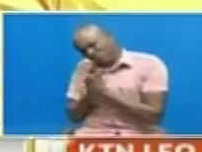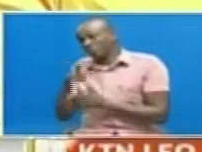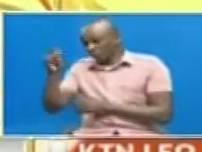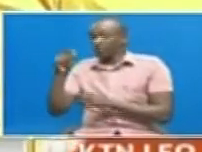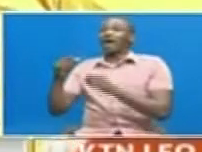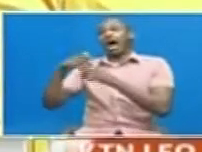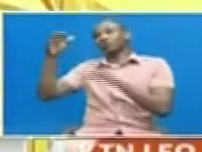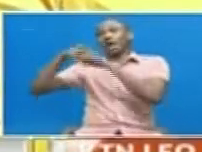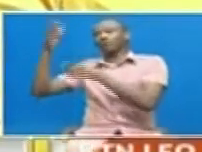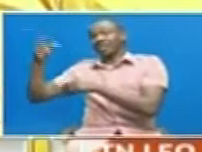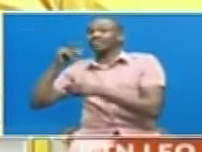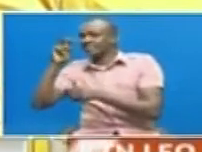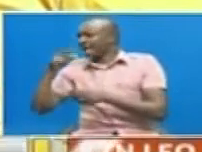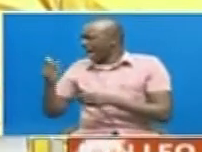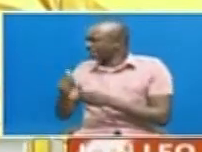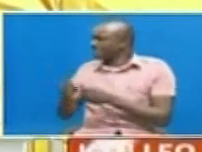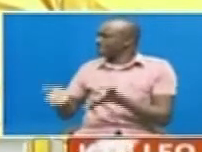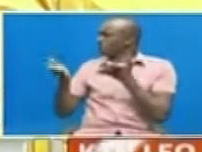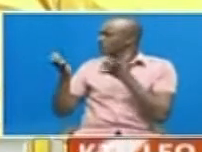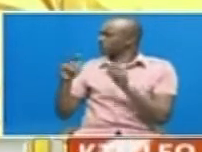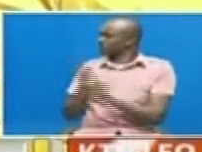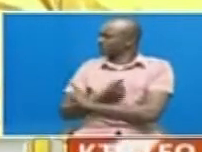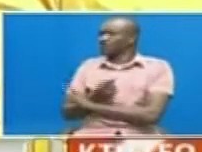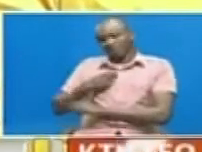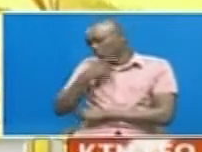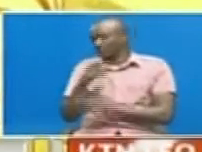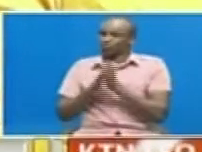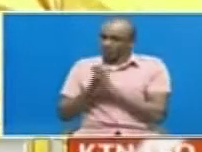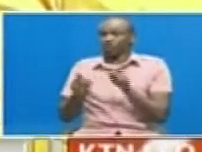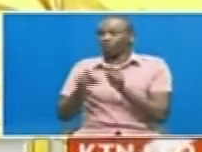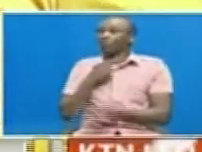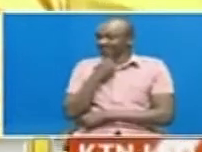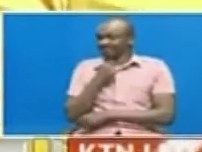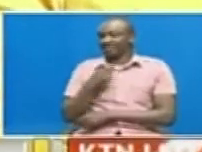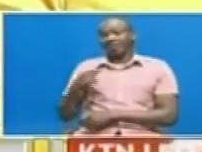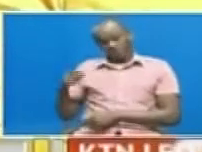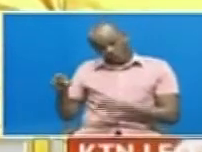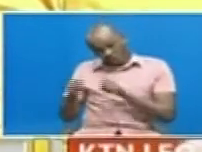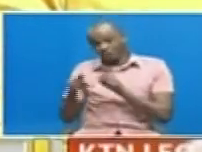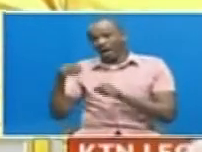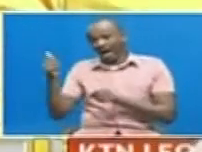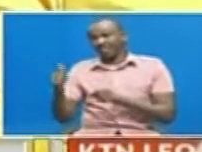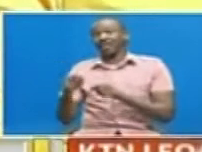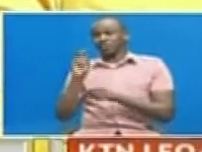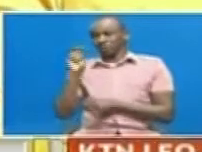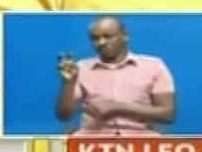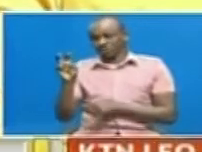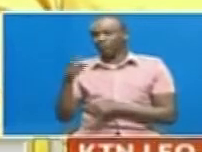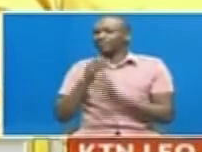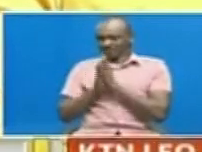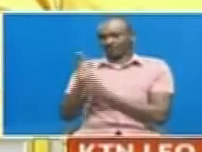kule nje, manake anaona vile wengine wakitoka kule wanakuwa tofauti. Na tunashukuru, manake kuna wale pia wameshakuwa spotted, na